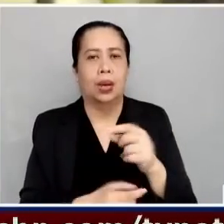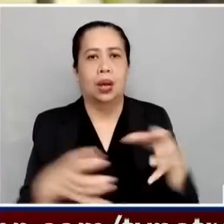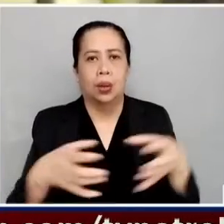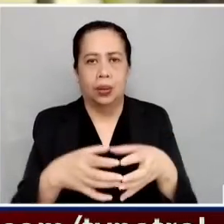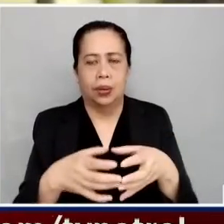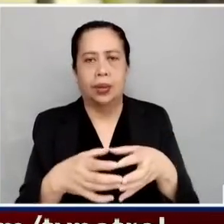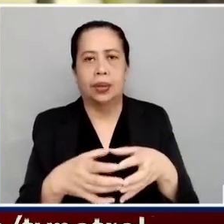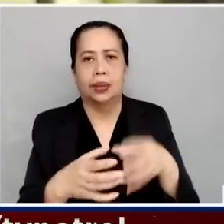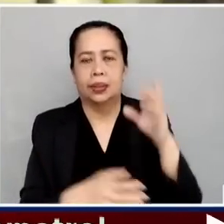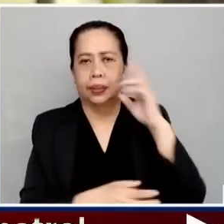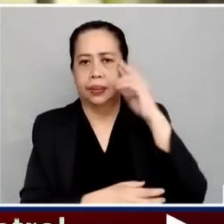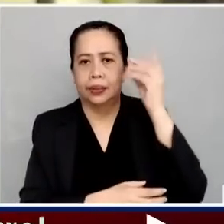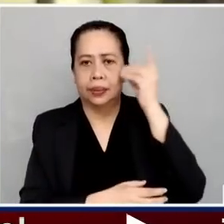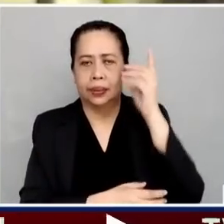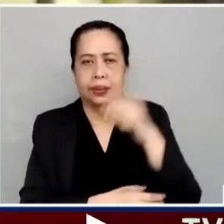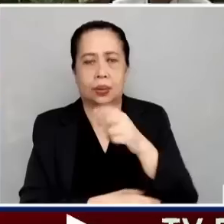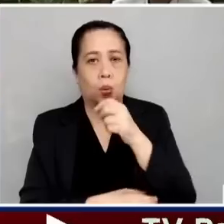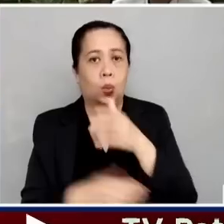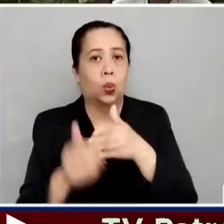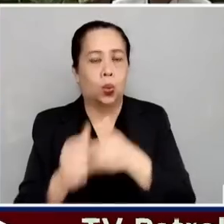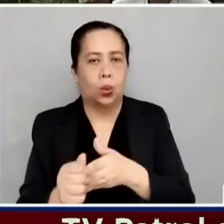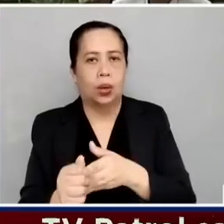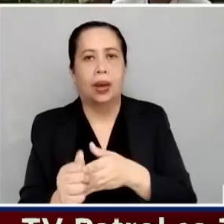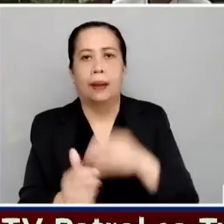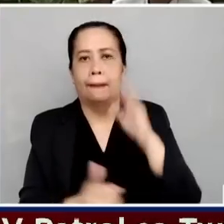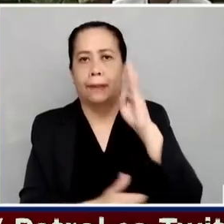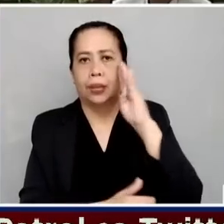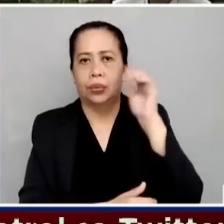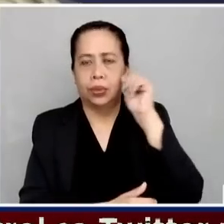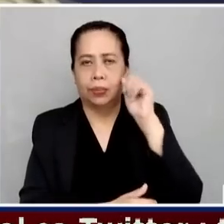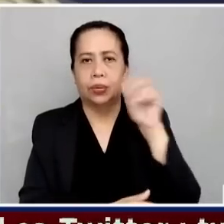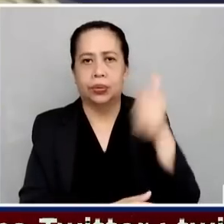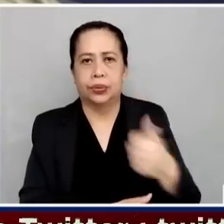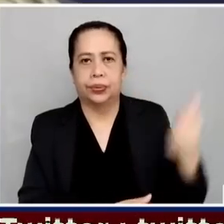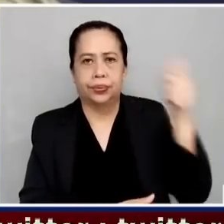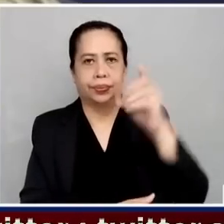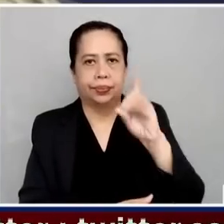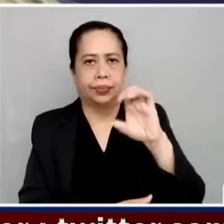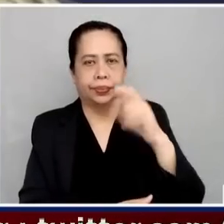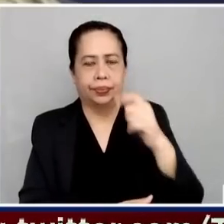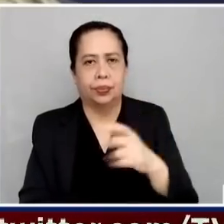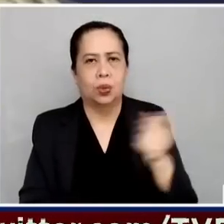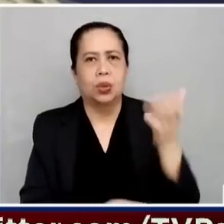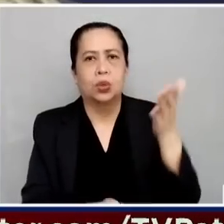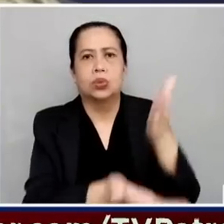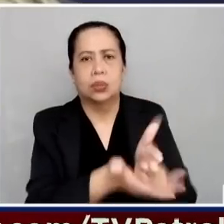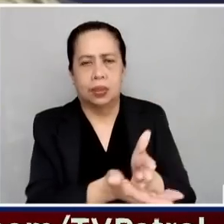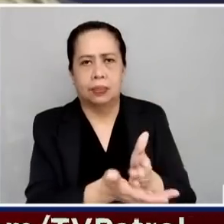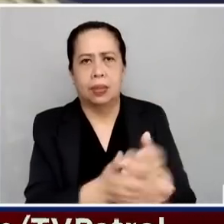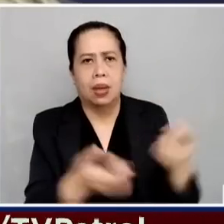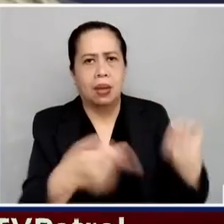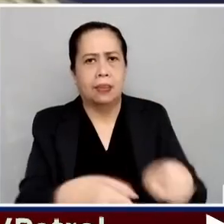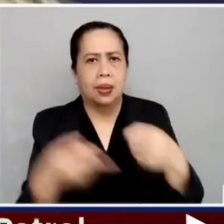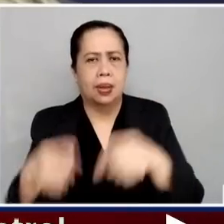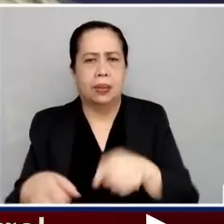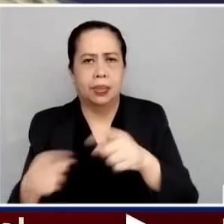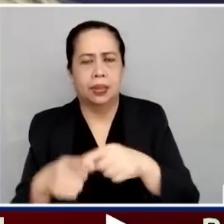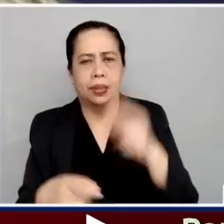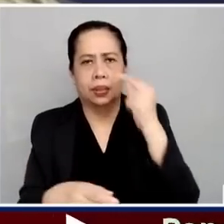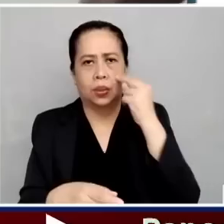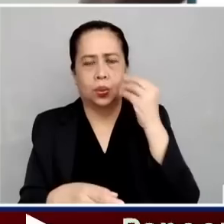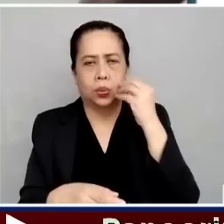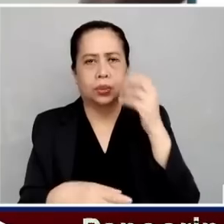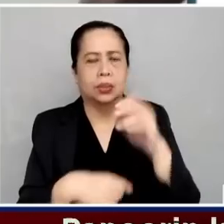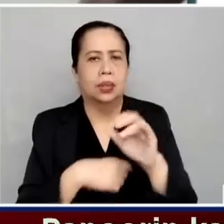pamumunuan ni Interior Secretary Benhur Abalos. Layunin ng task force na pigilan ang kaguluhan sa Negros Island at panagutin ang nasa likod